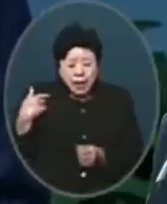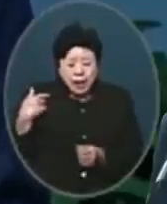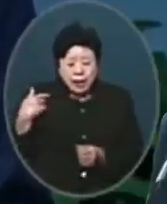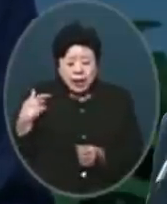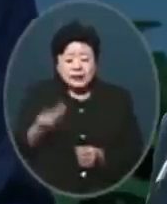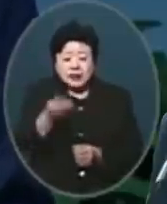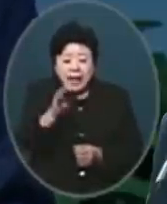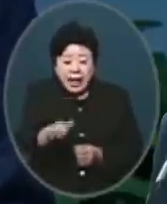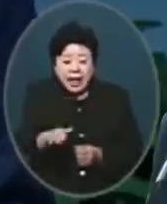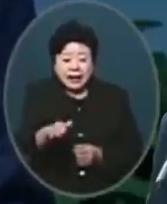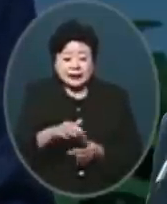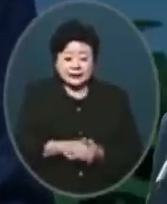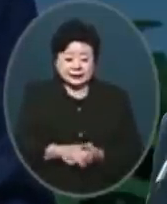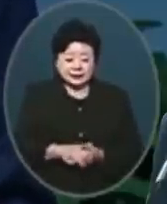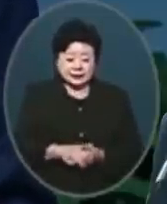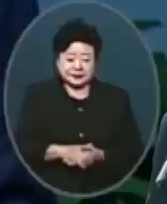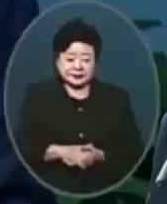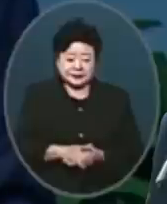그러나